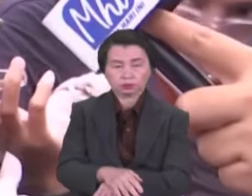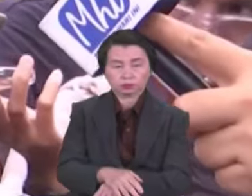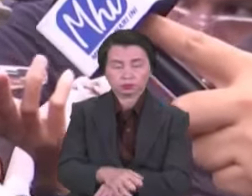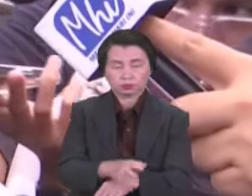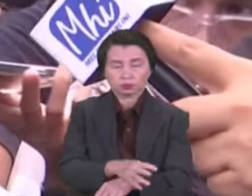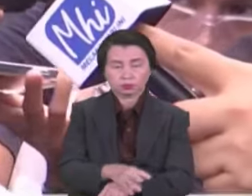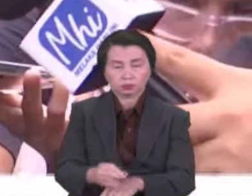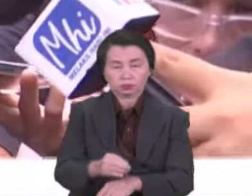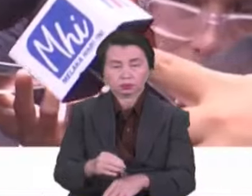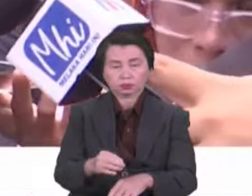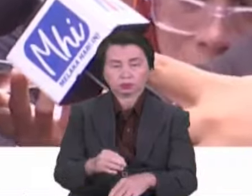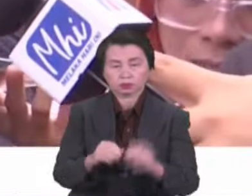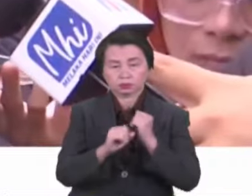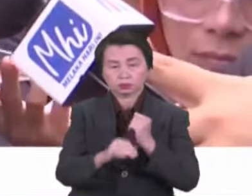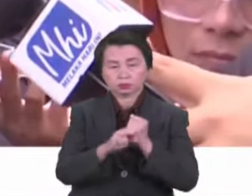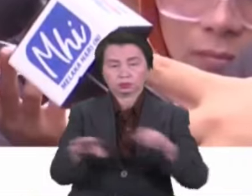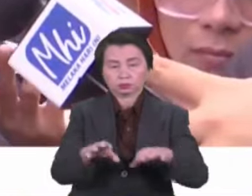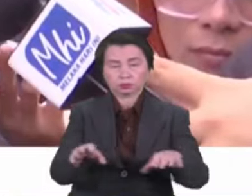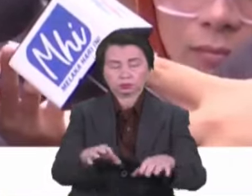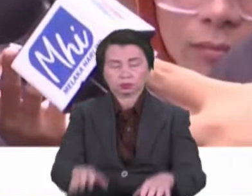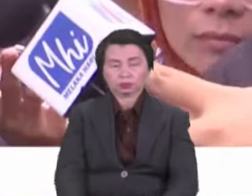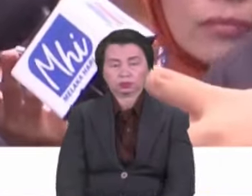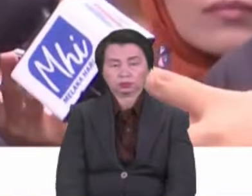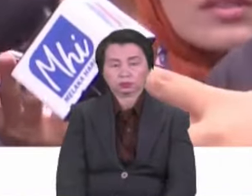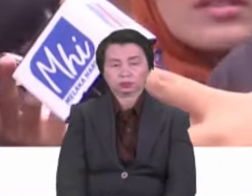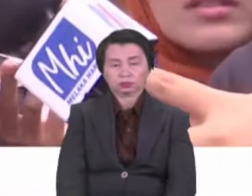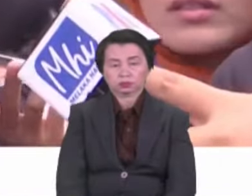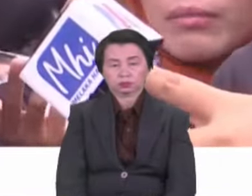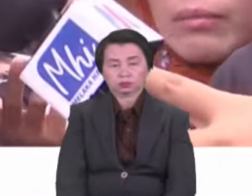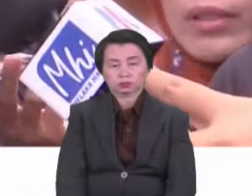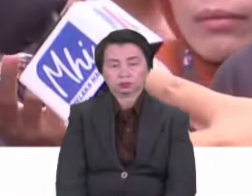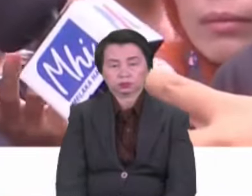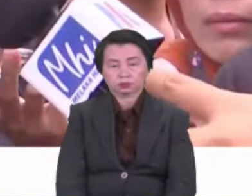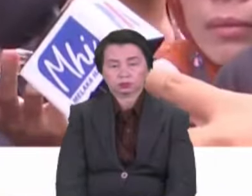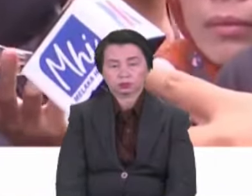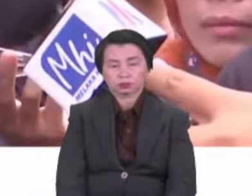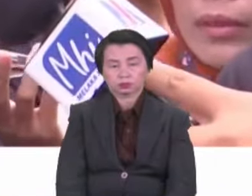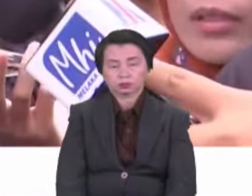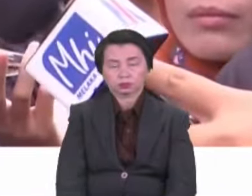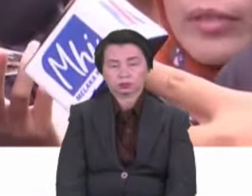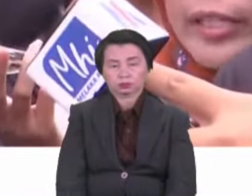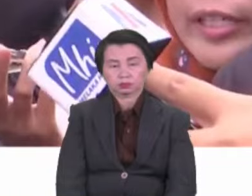ceramah atau kempen yang dijalankan. Itu saja. Salah-salah laku yang macam mana? Ya.